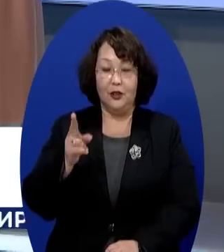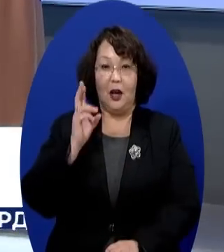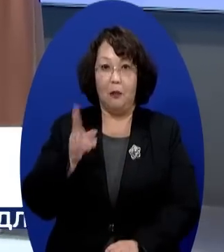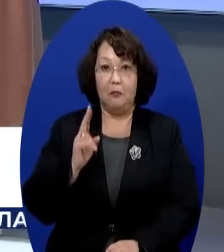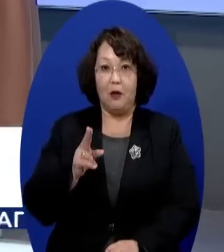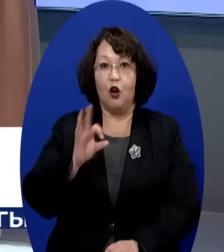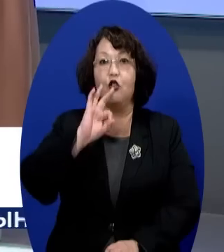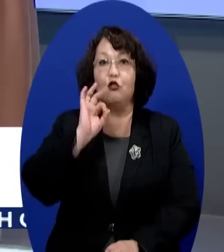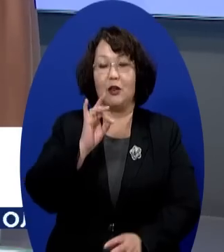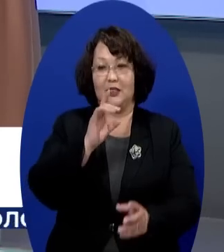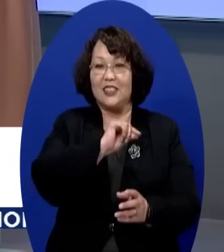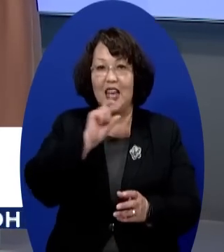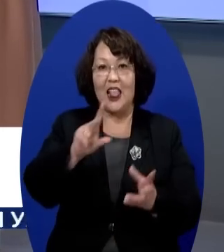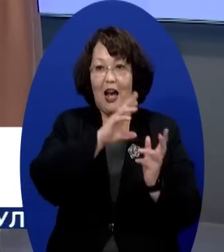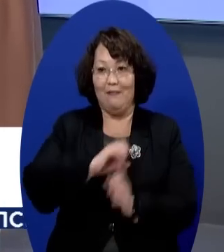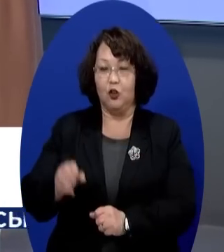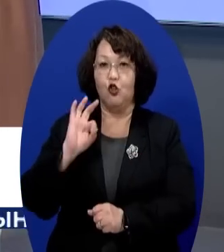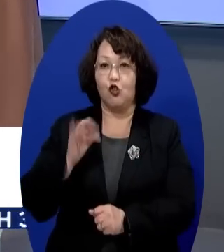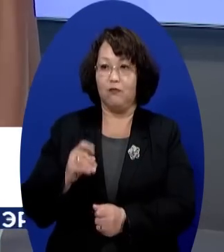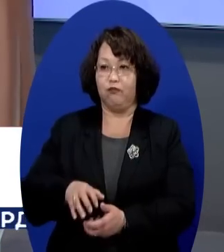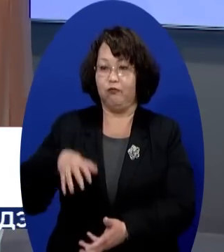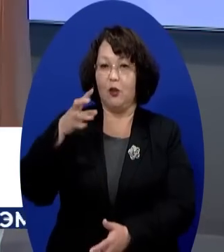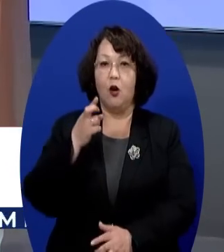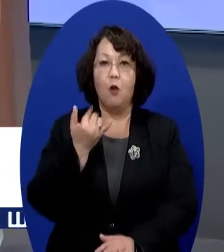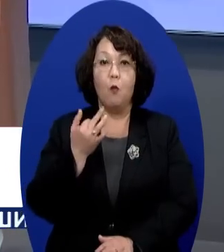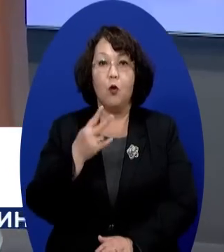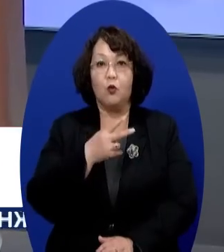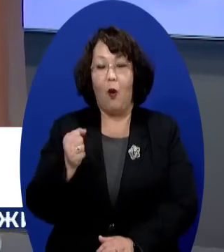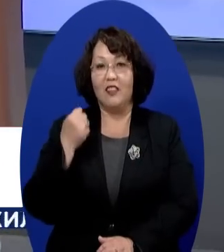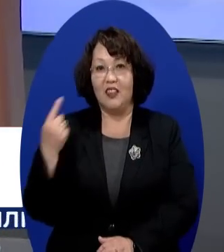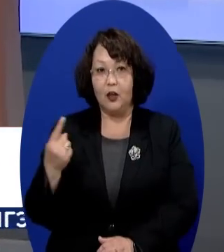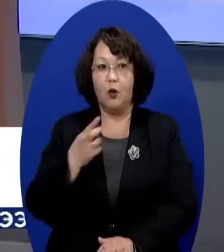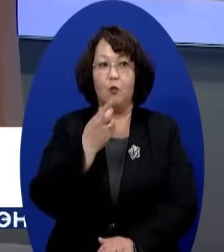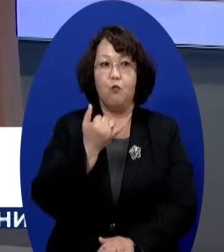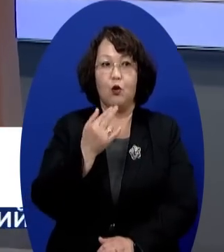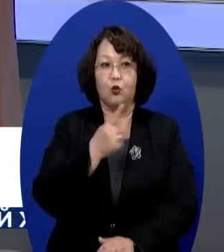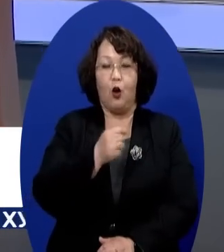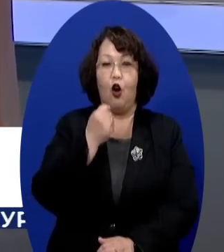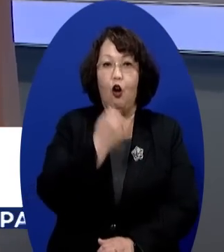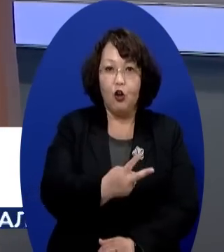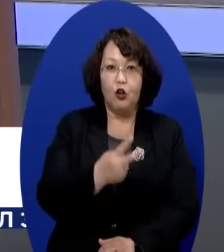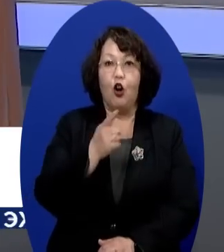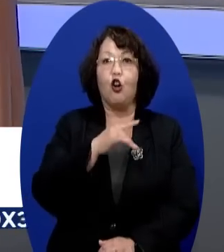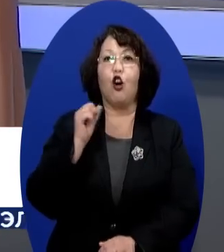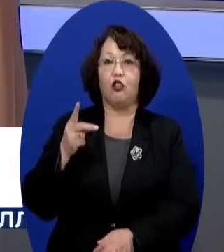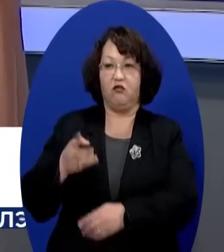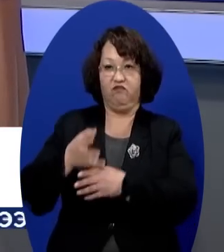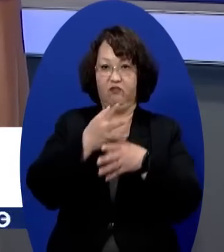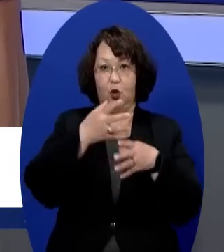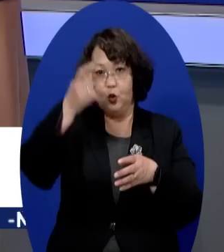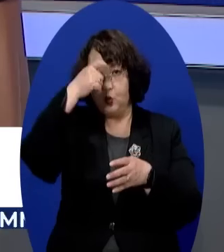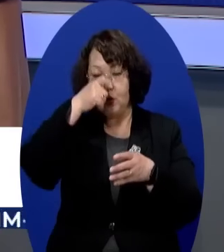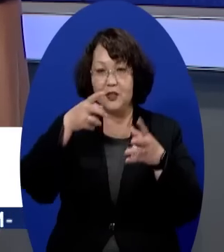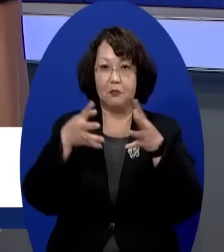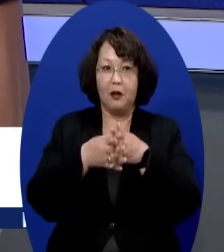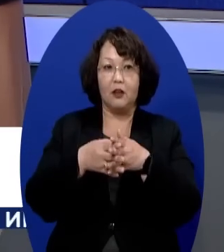хоригдлогдсон өр төлбөр нь одоо үүсэх гол шалтгаан нь буйн тухай 1-2 орон сууцны хороололттой холбоотой. За энэ хороолол дээр төрөөсөө орон сууц хөтөлбөрийг